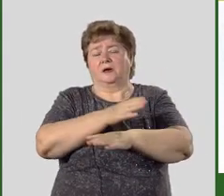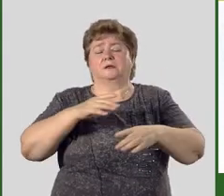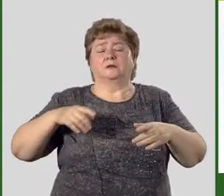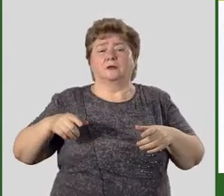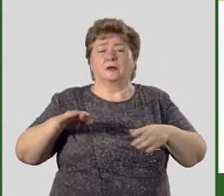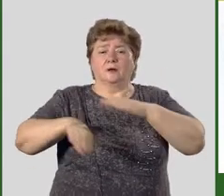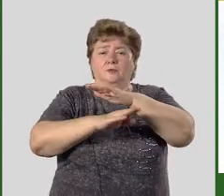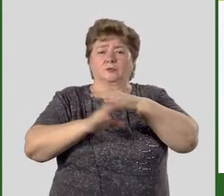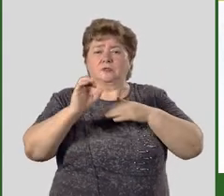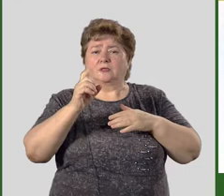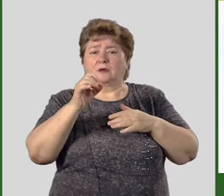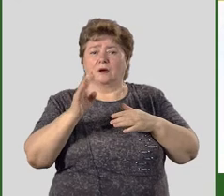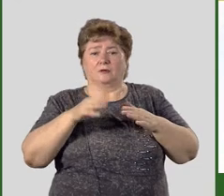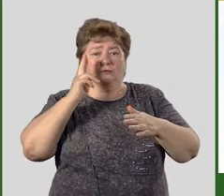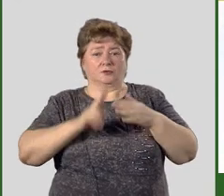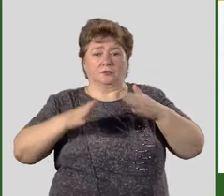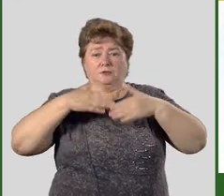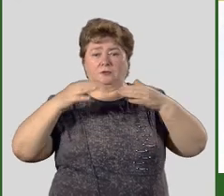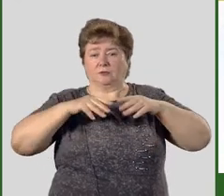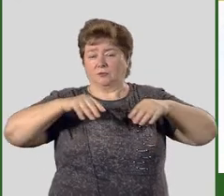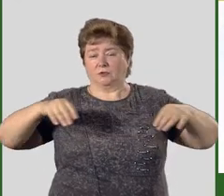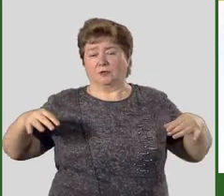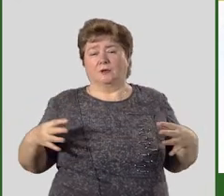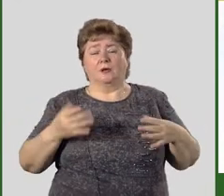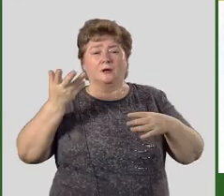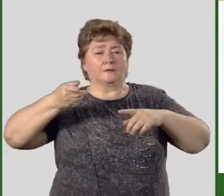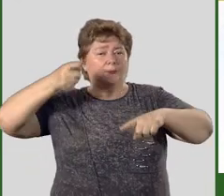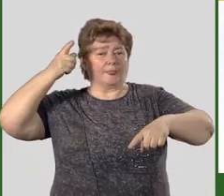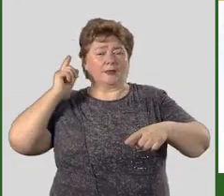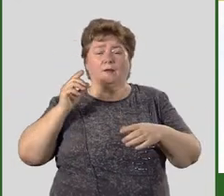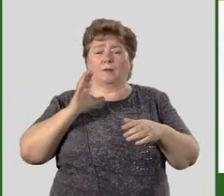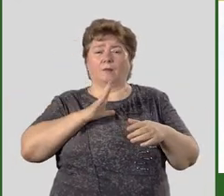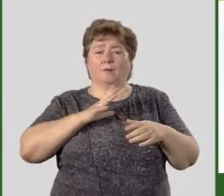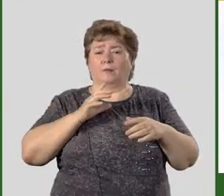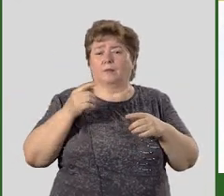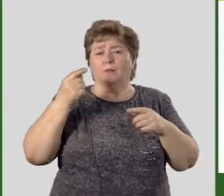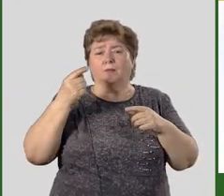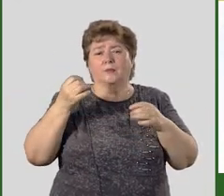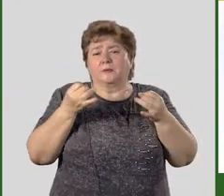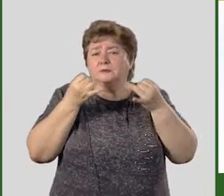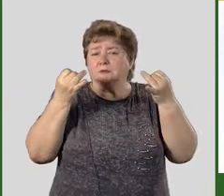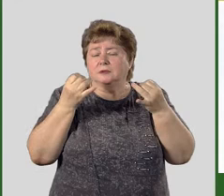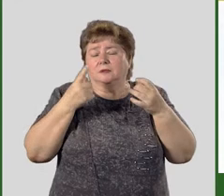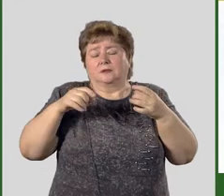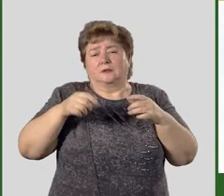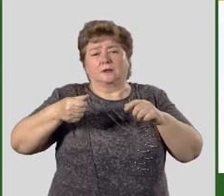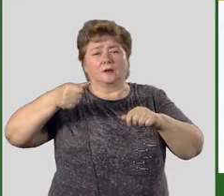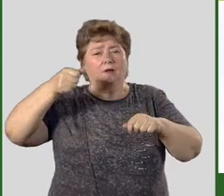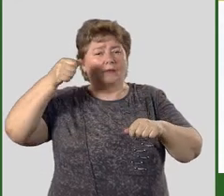Сахару, не теряясь в песках. Когда-то он был загадкой для древних египтян.